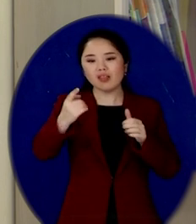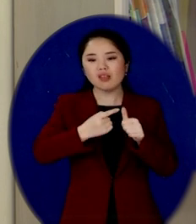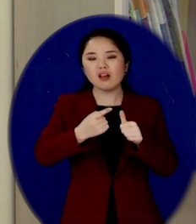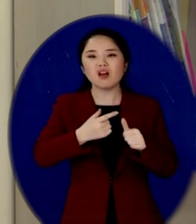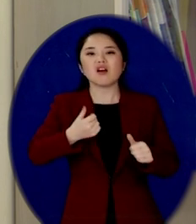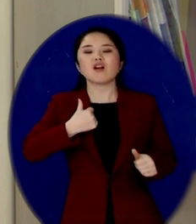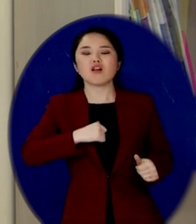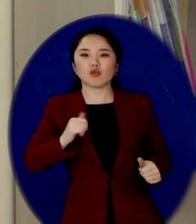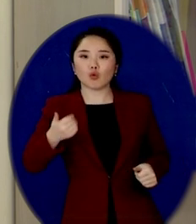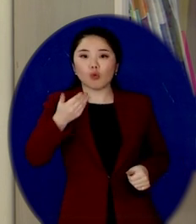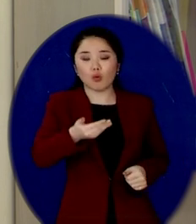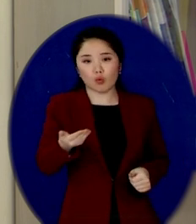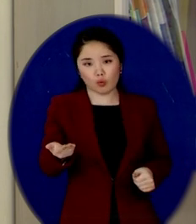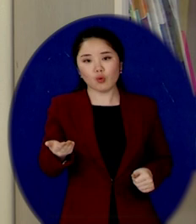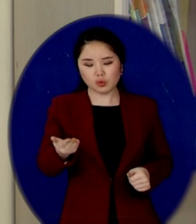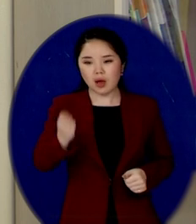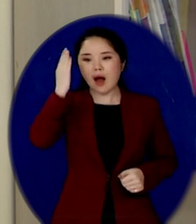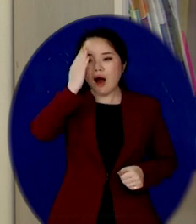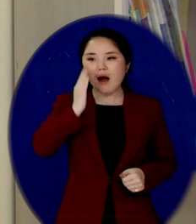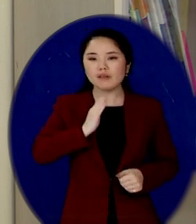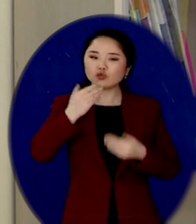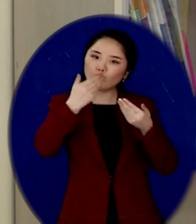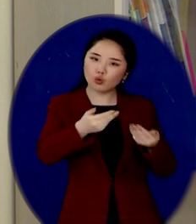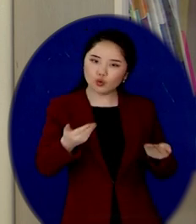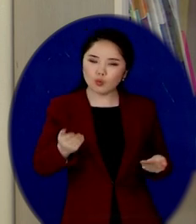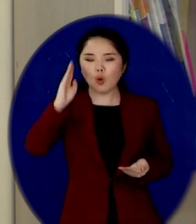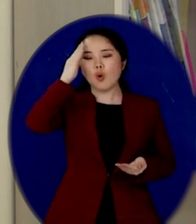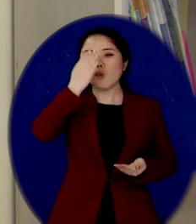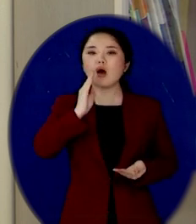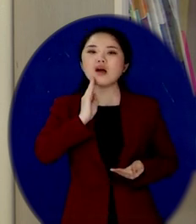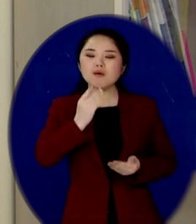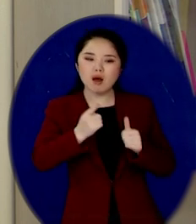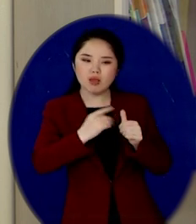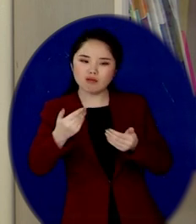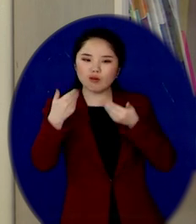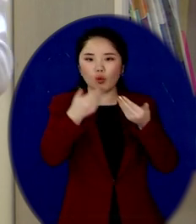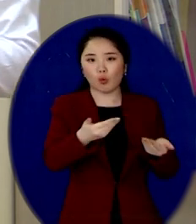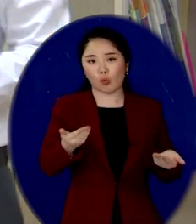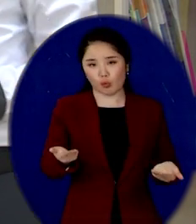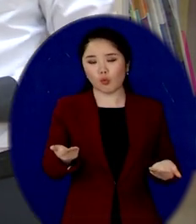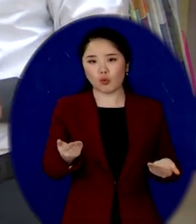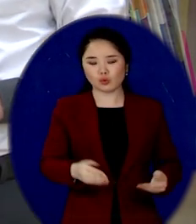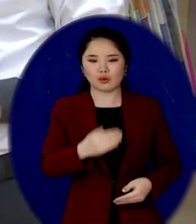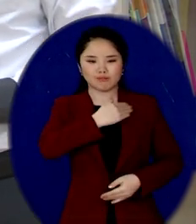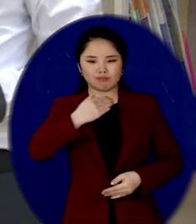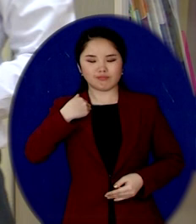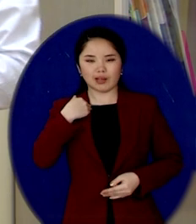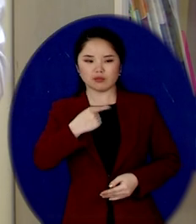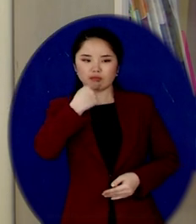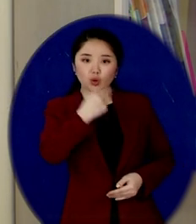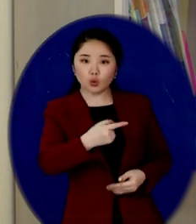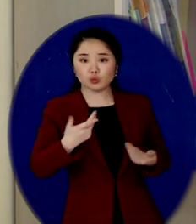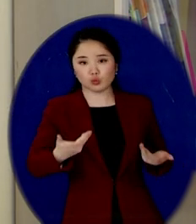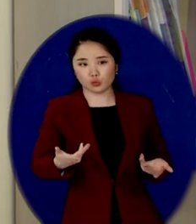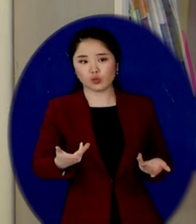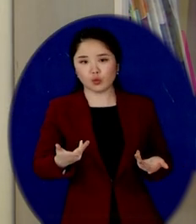нь вэ? Аав ээж өгдөг юм уу? Өвөө эмээ мань өгдөг юм уу? Ямар нэгэн дарга өгдөг юм уу?